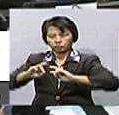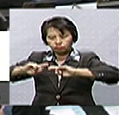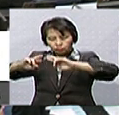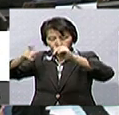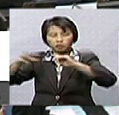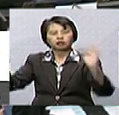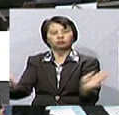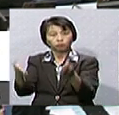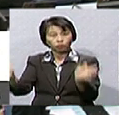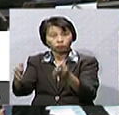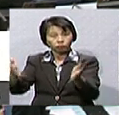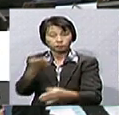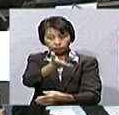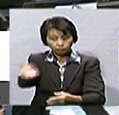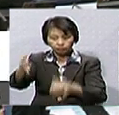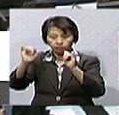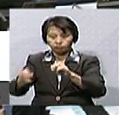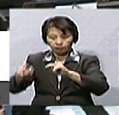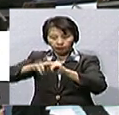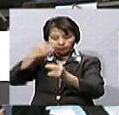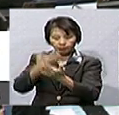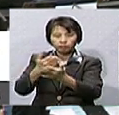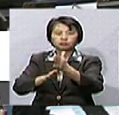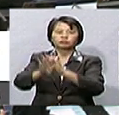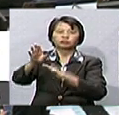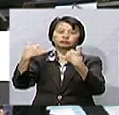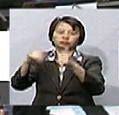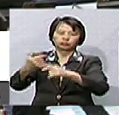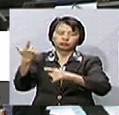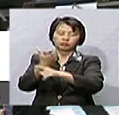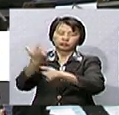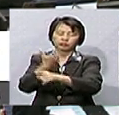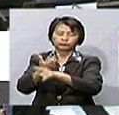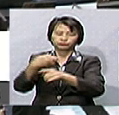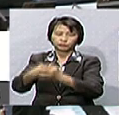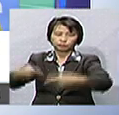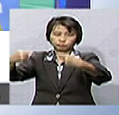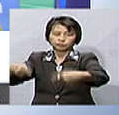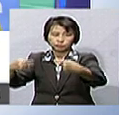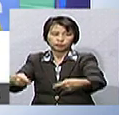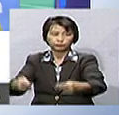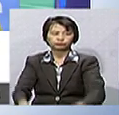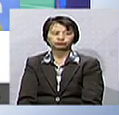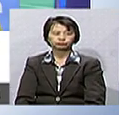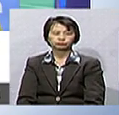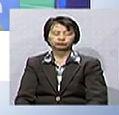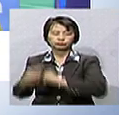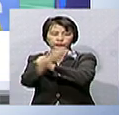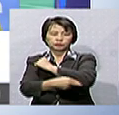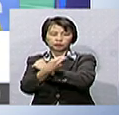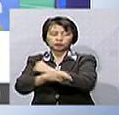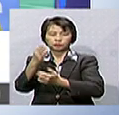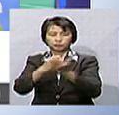yang secara tidak langsungnya boleh menambah baik prestasi mereka dalam latihan dan pertandingan kelab. Tambah beliau lagi, di peringkat negeri pula